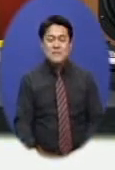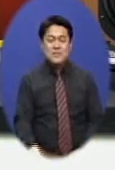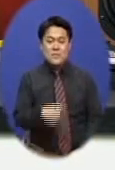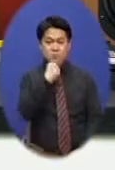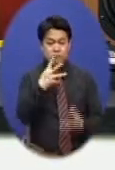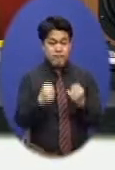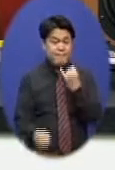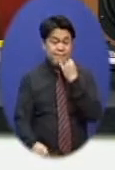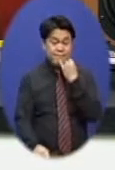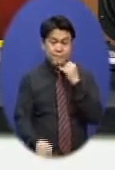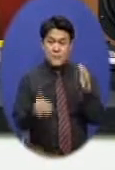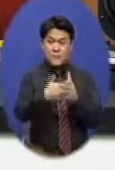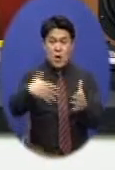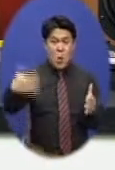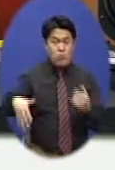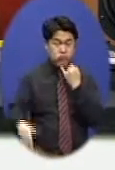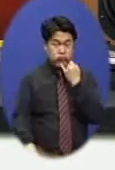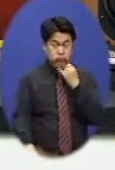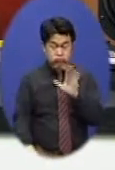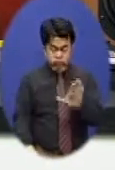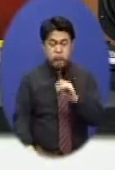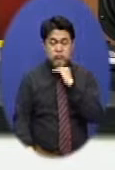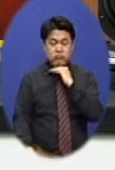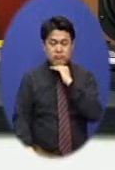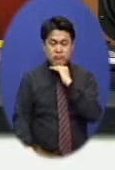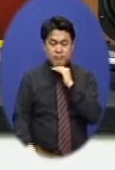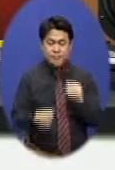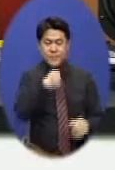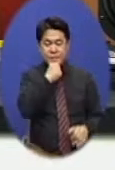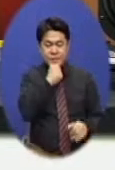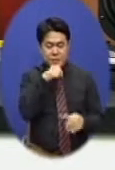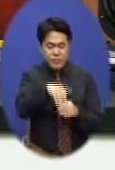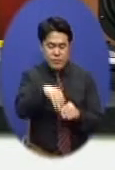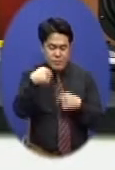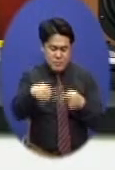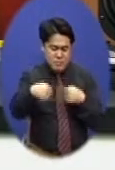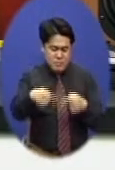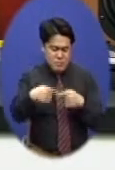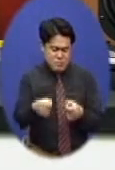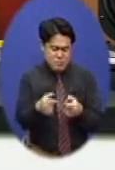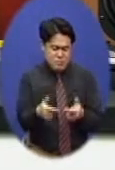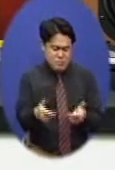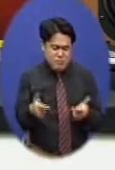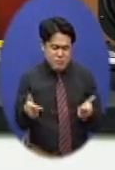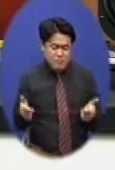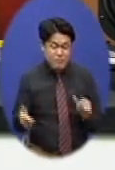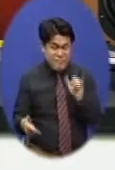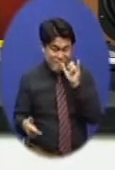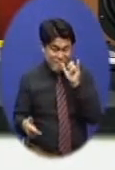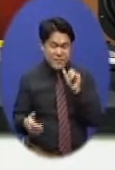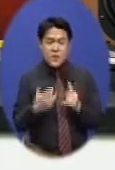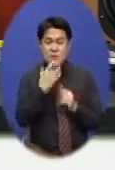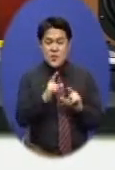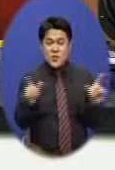많이 받으신 거예요. 네, 아직 끝나지 않았으니까요. 네. 계속 점수는 지금 투표가 되고 있습니다. 네. 자, 네, 화요일